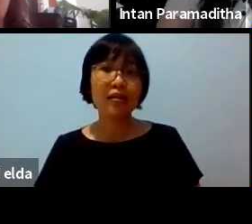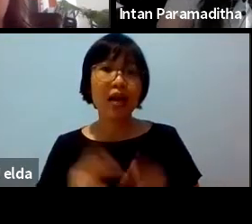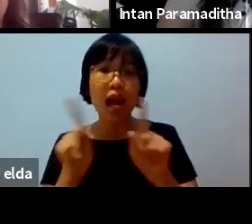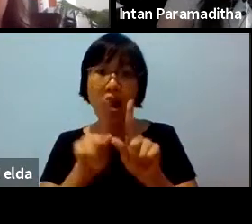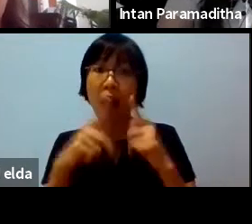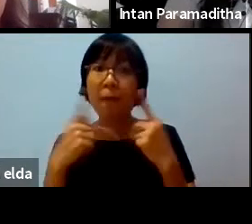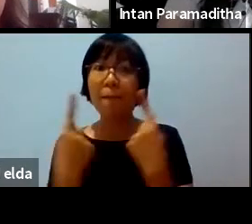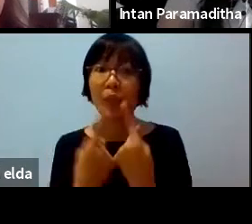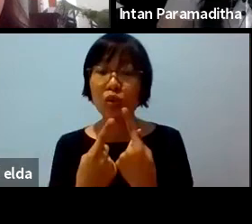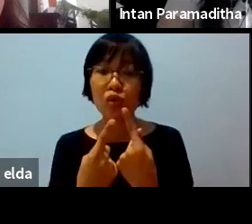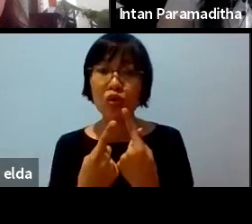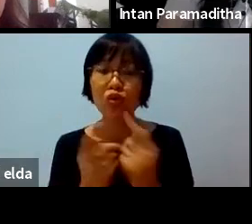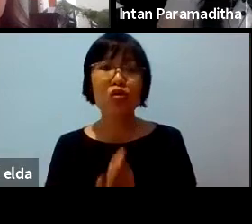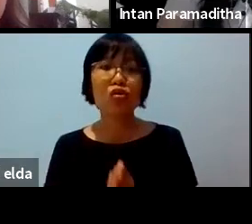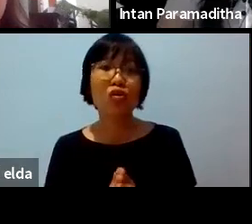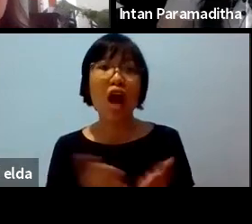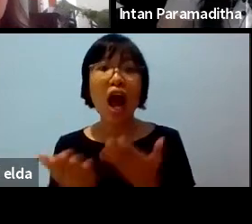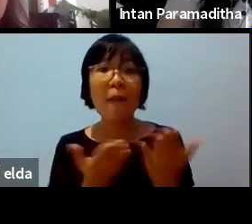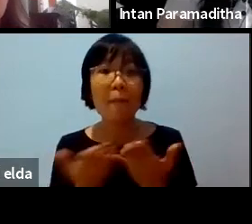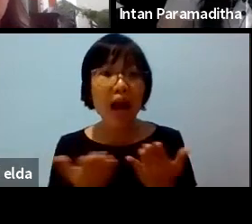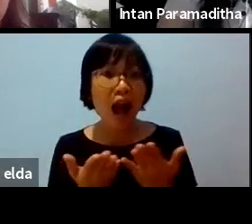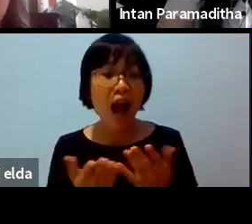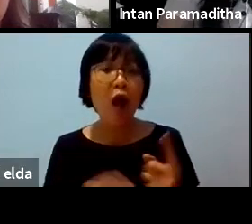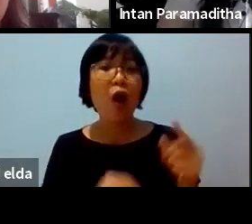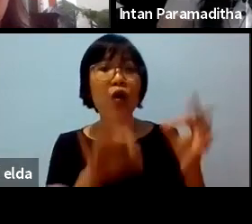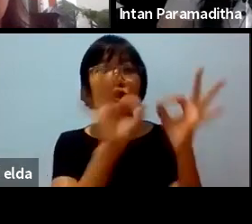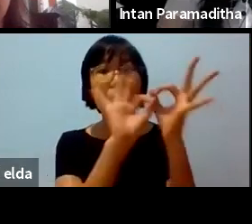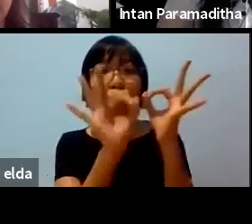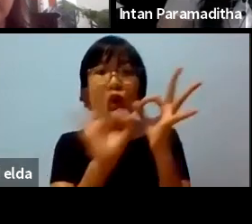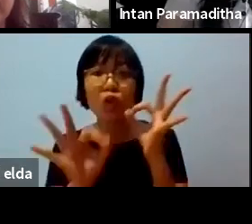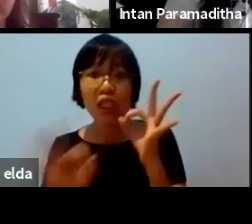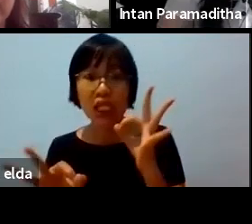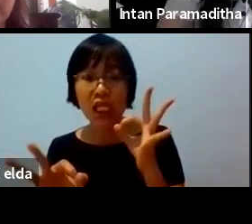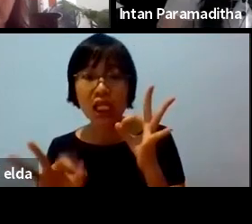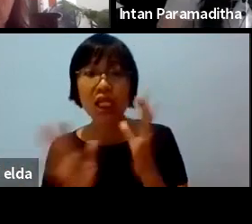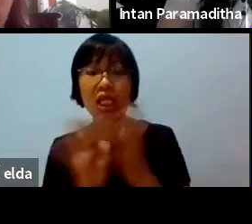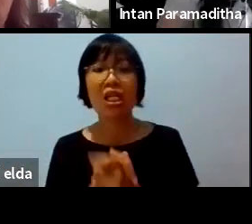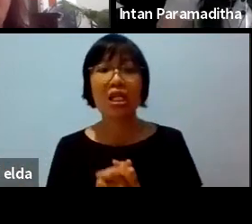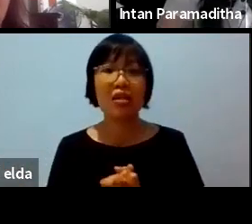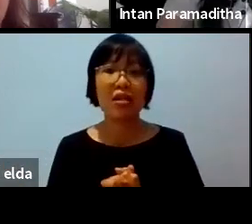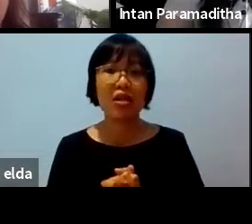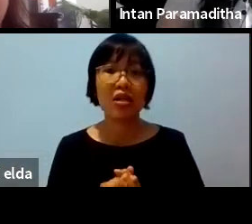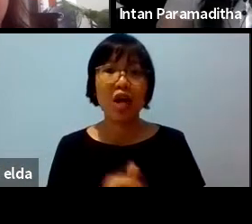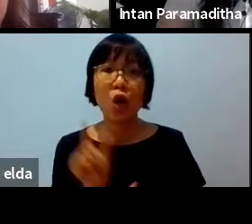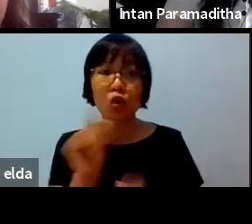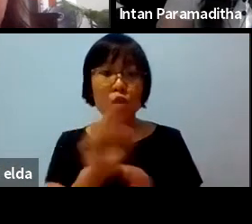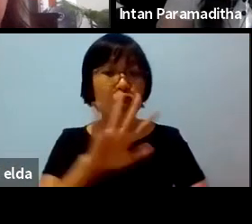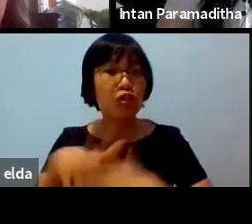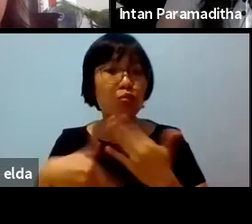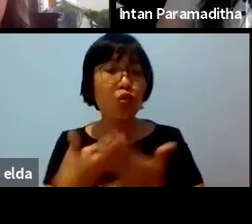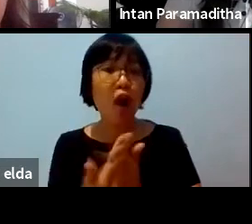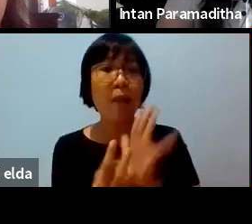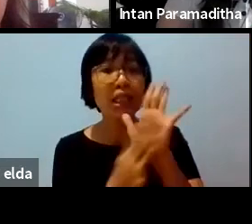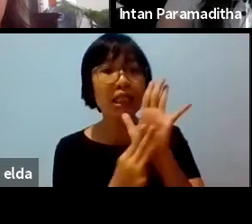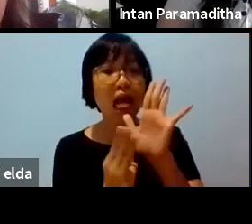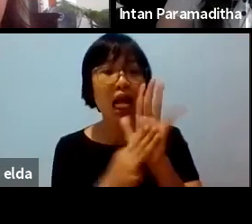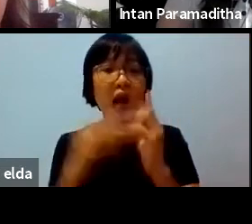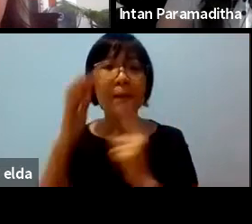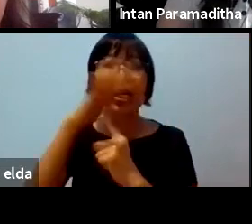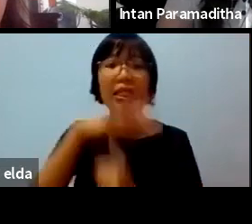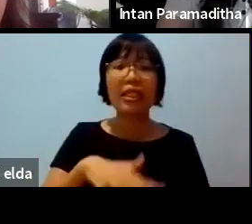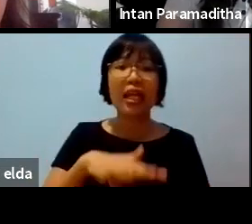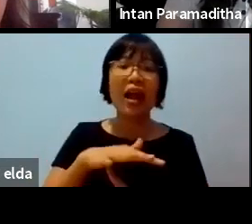harus ada solusi. Jadi tidak sampai dengan bagaimana seseorang dia